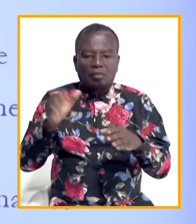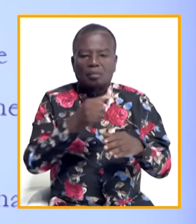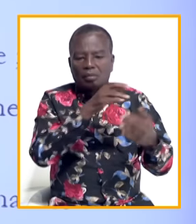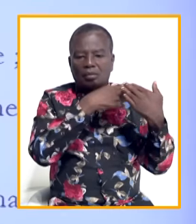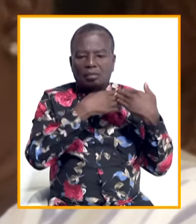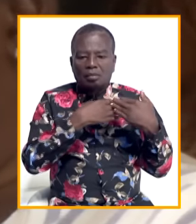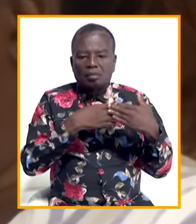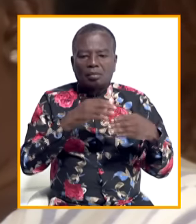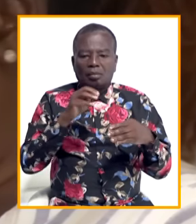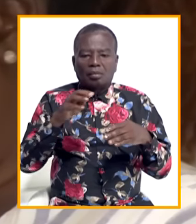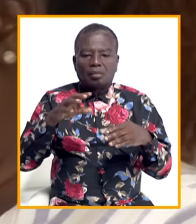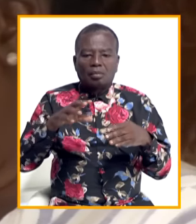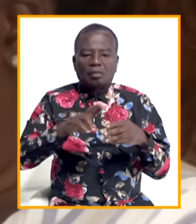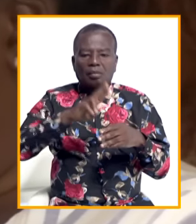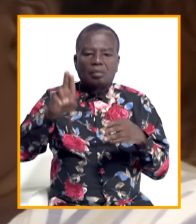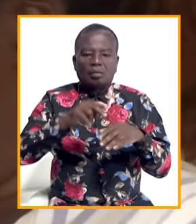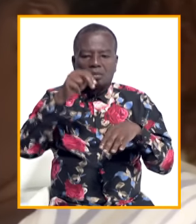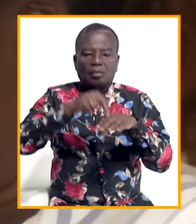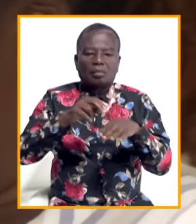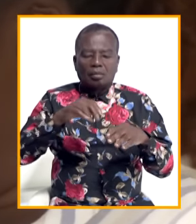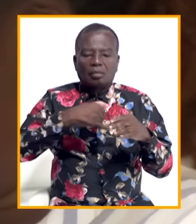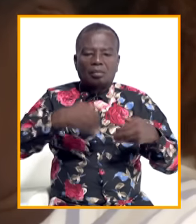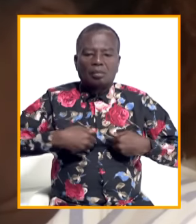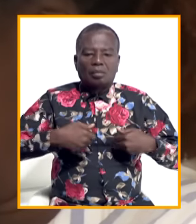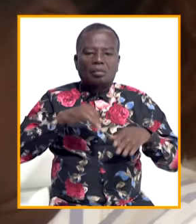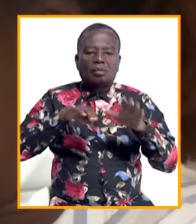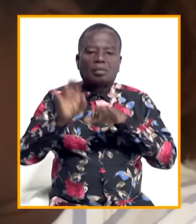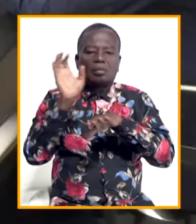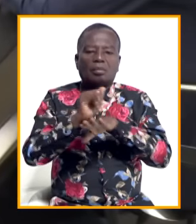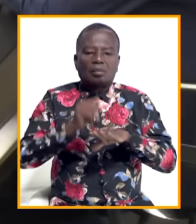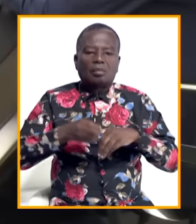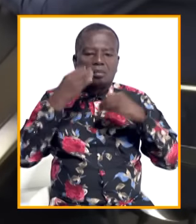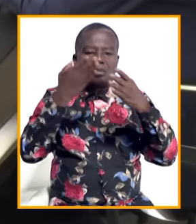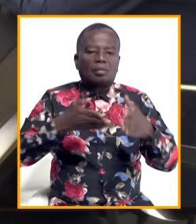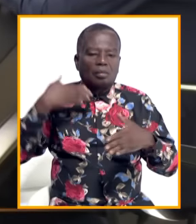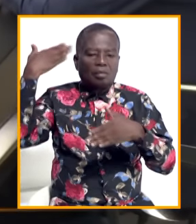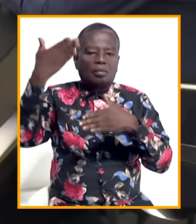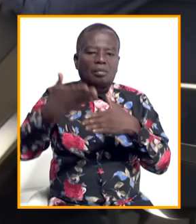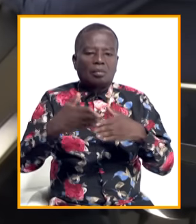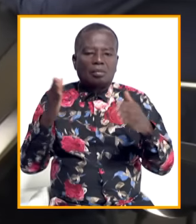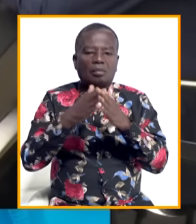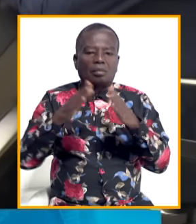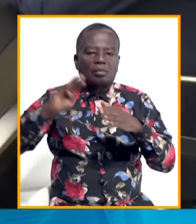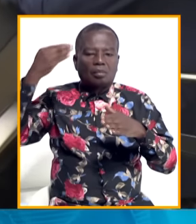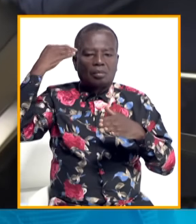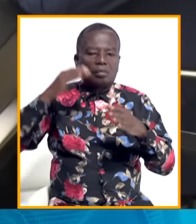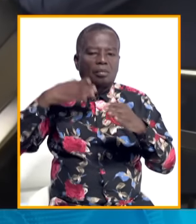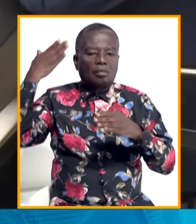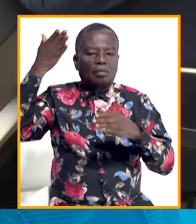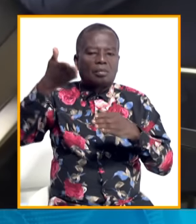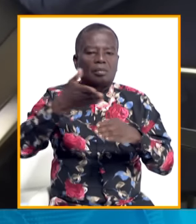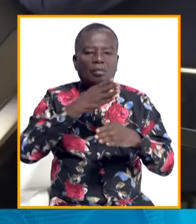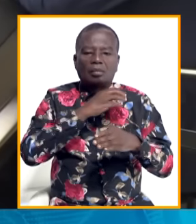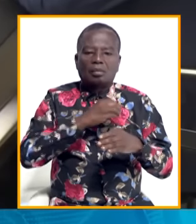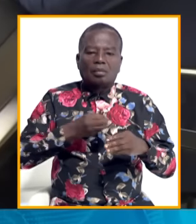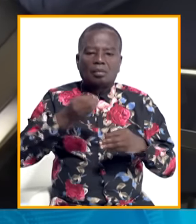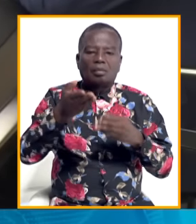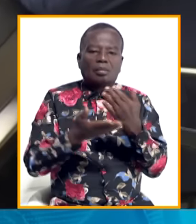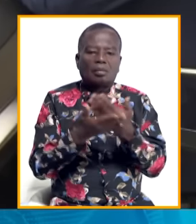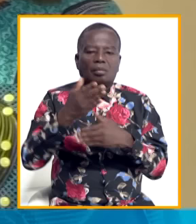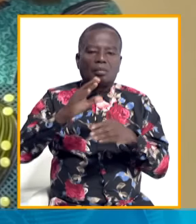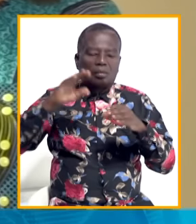et l'employabilité des jeunes en Côte d'Ivoire seront données à l'issue du Conseil des ministres prochain. Information donnée par le ministre